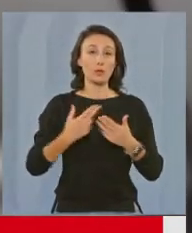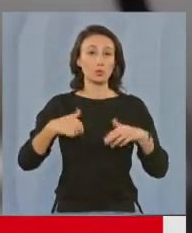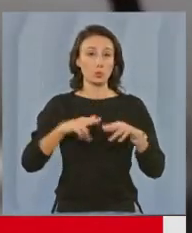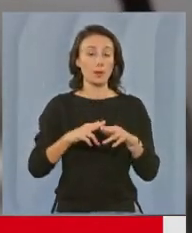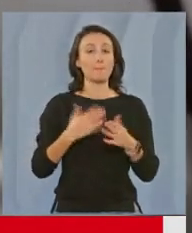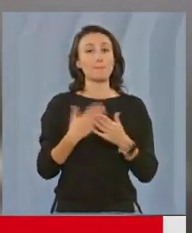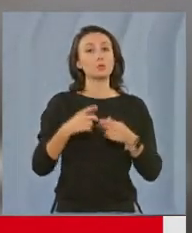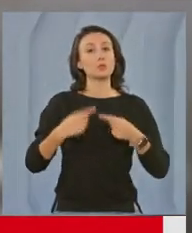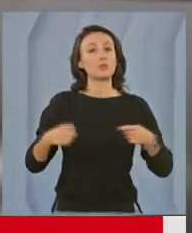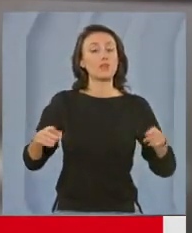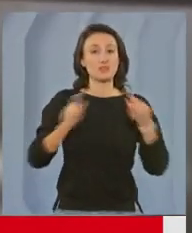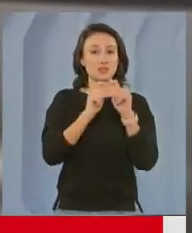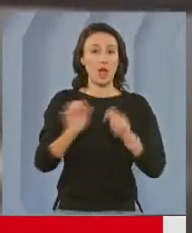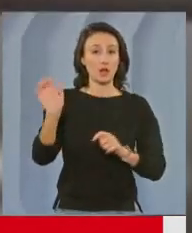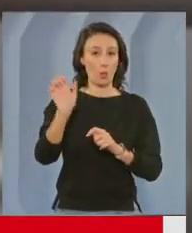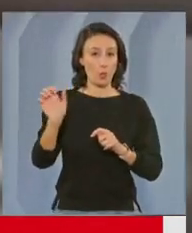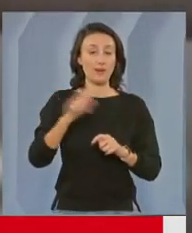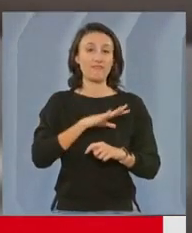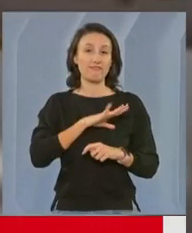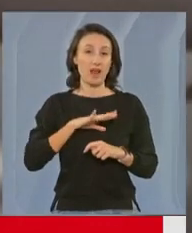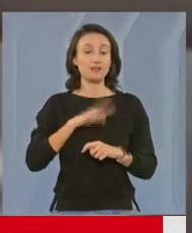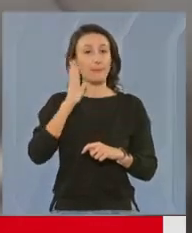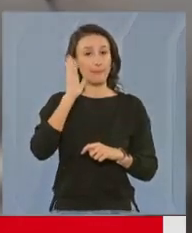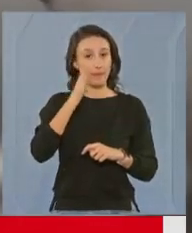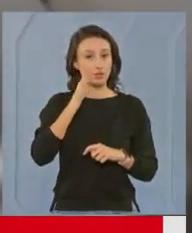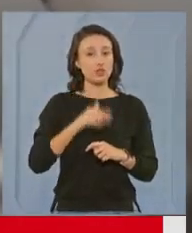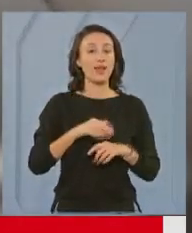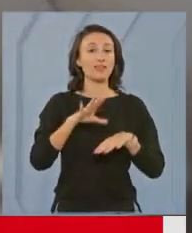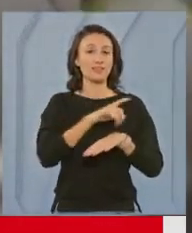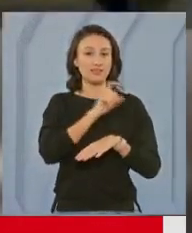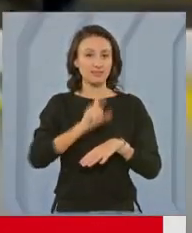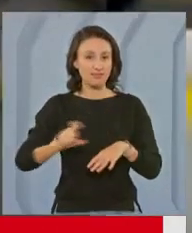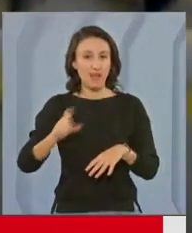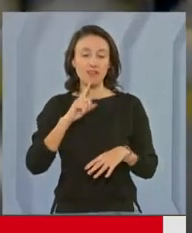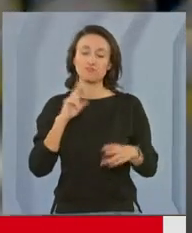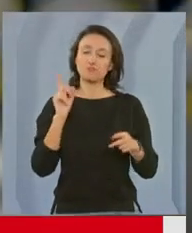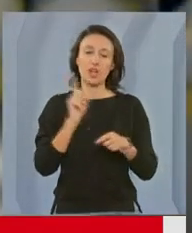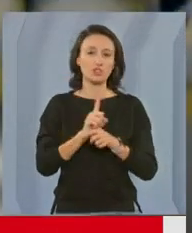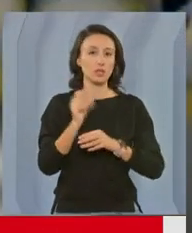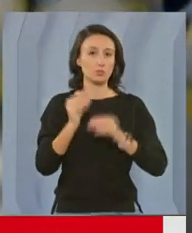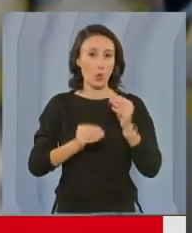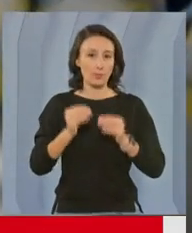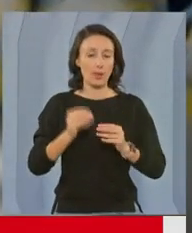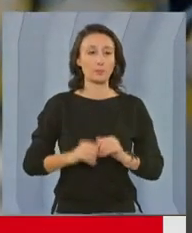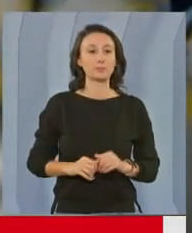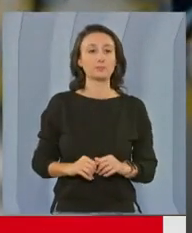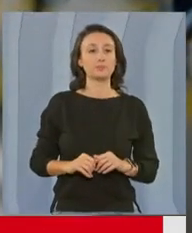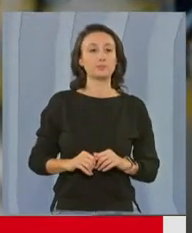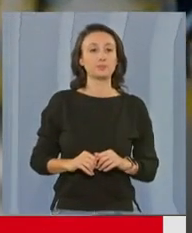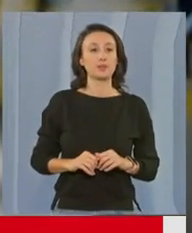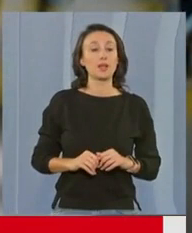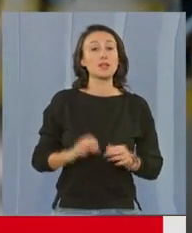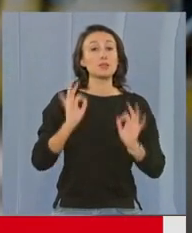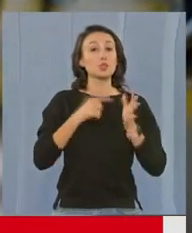ci pentru diverse țări europene, precum Franța, Belgia sau Italia, care se confruntă cu acest fenomen. Specialiștii le